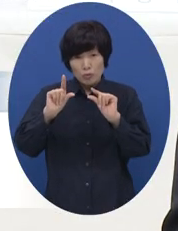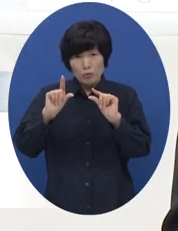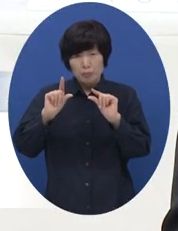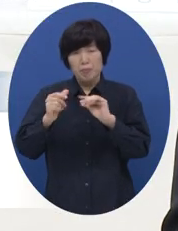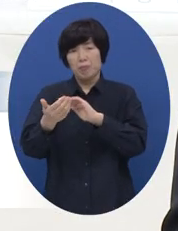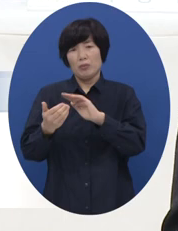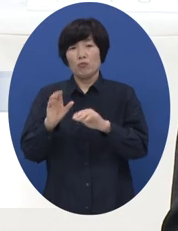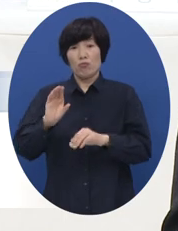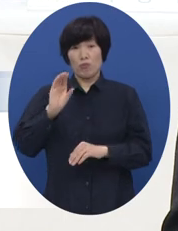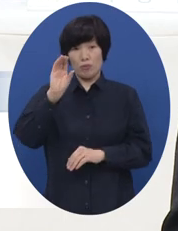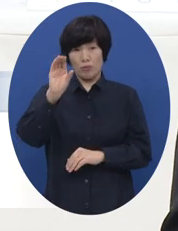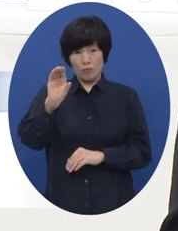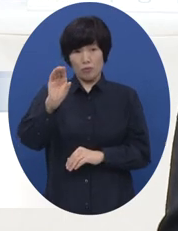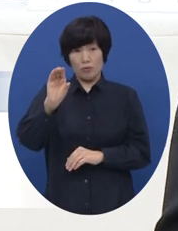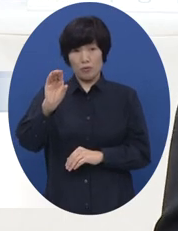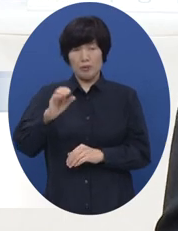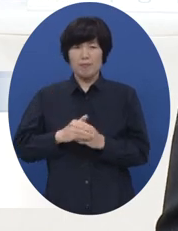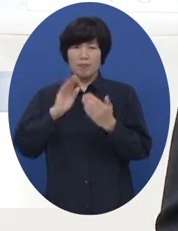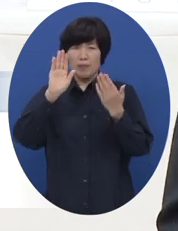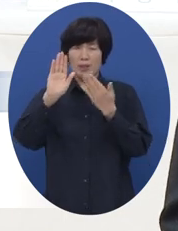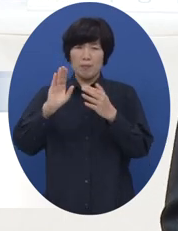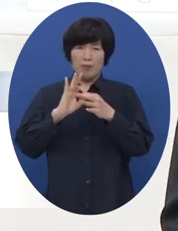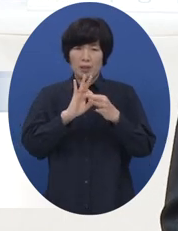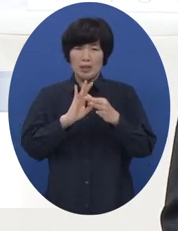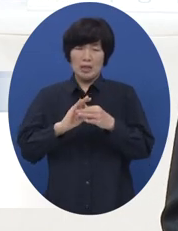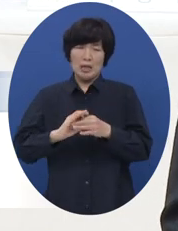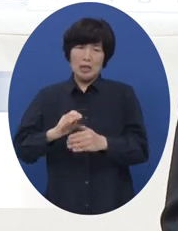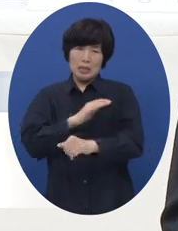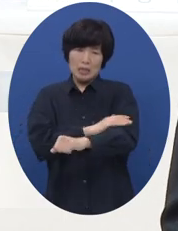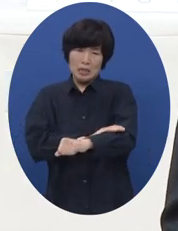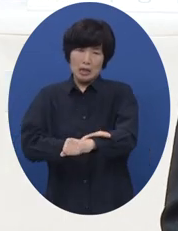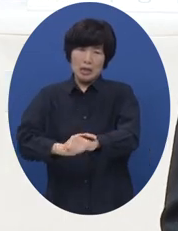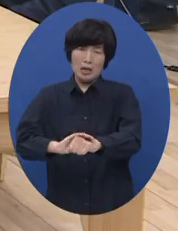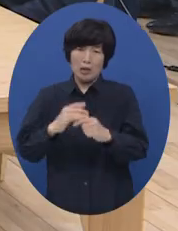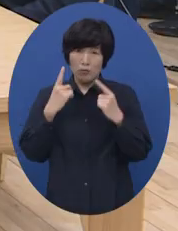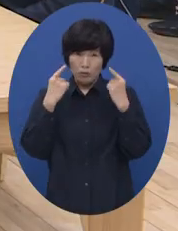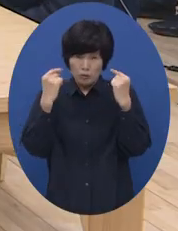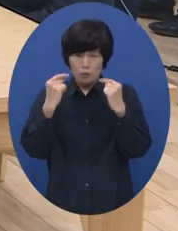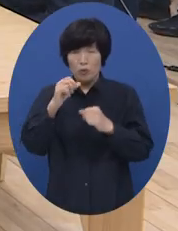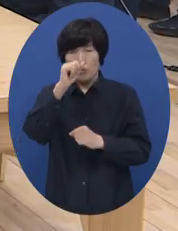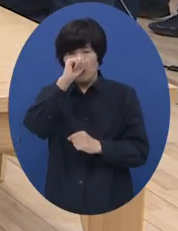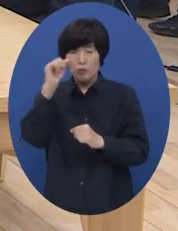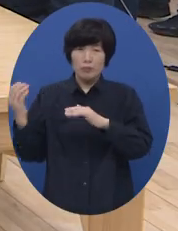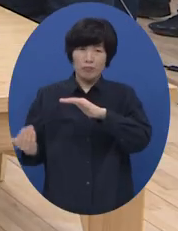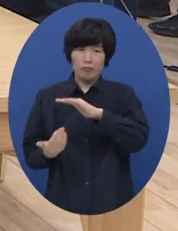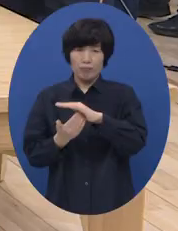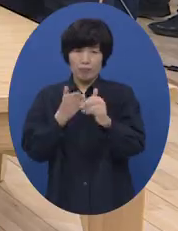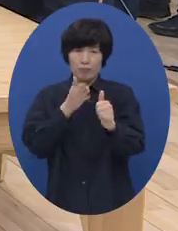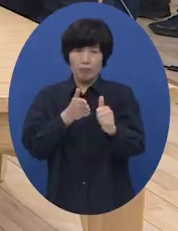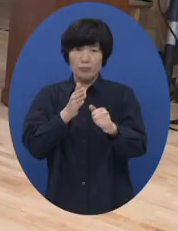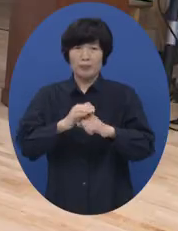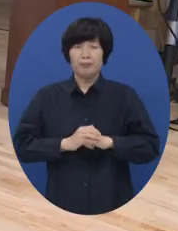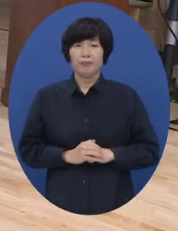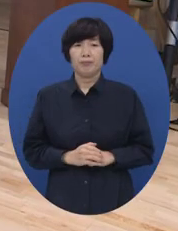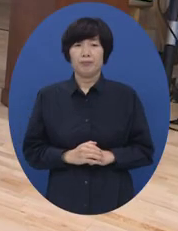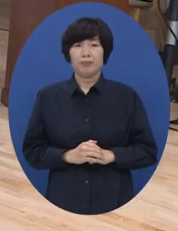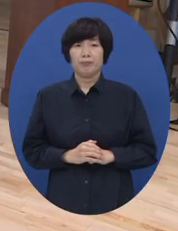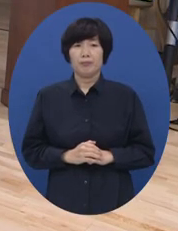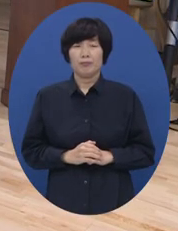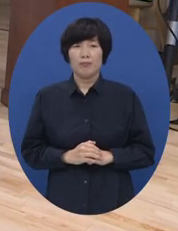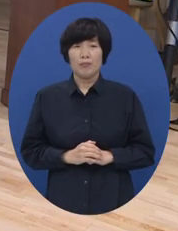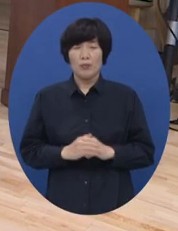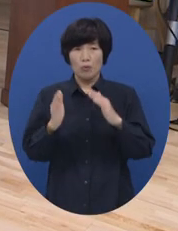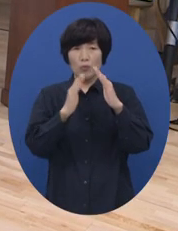것인데 앞으로 협력 관계를 잘 유지해서 좋은 성과 내시기 바랍니다. 협약에 따라 바이오 기업들은 공동